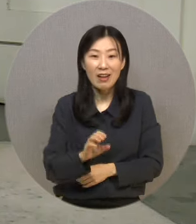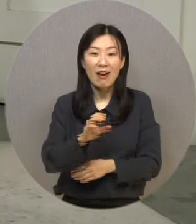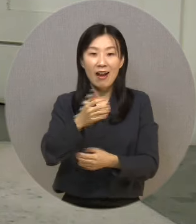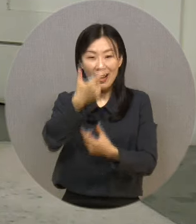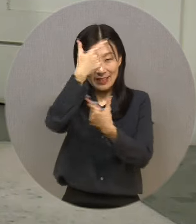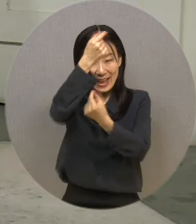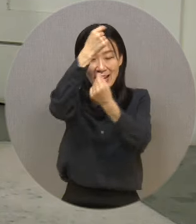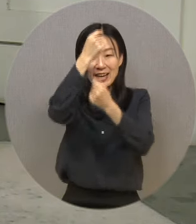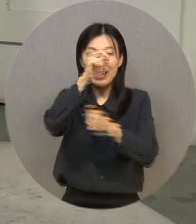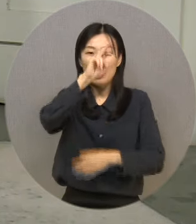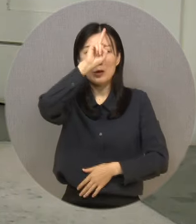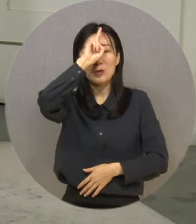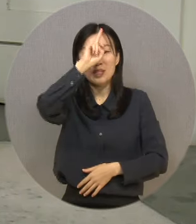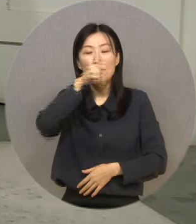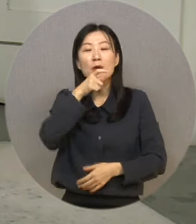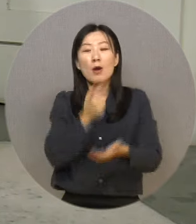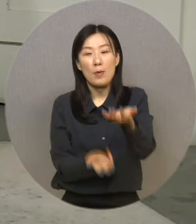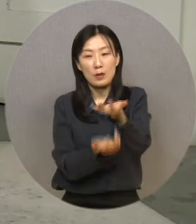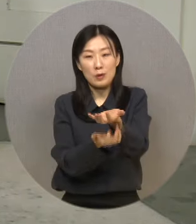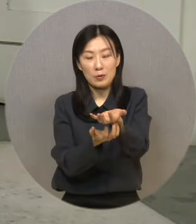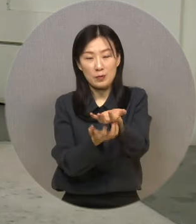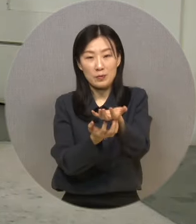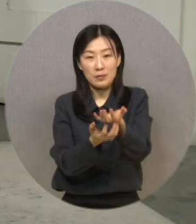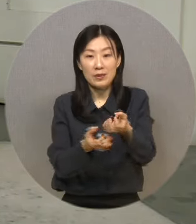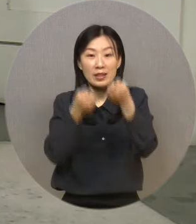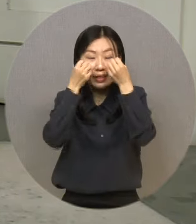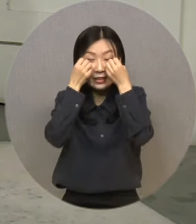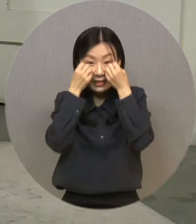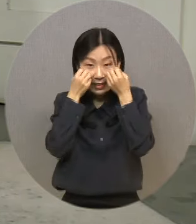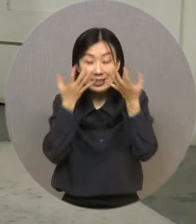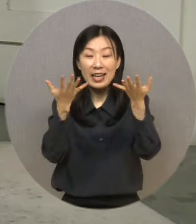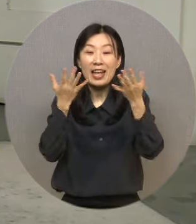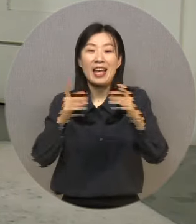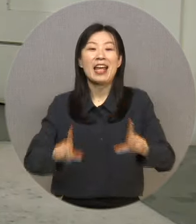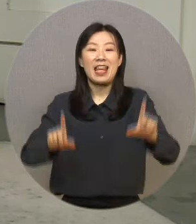새로운 만두국을 먹는다 이 말입니까? 네. 저희 네. 땡 술 먹.